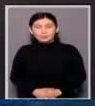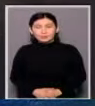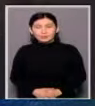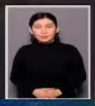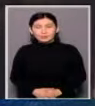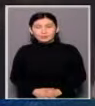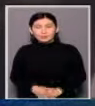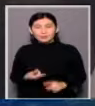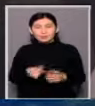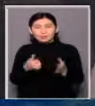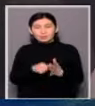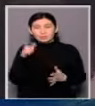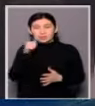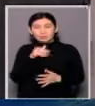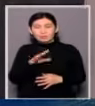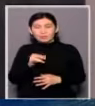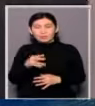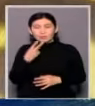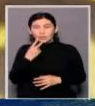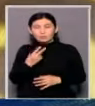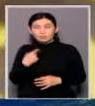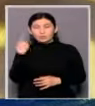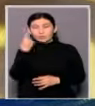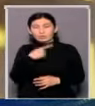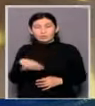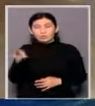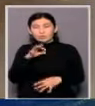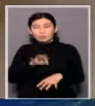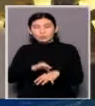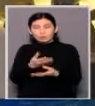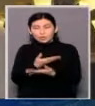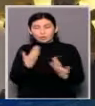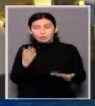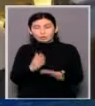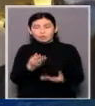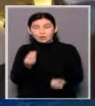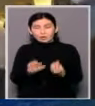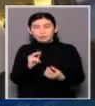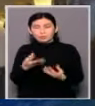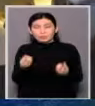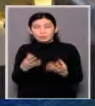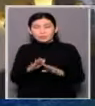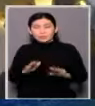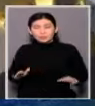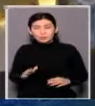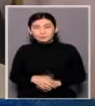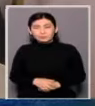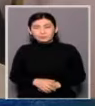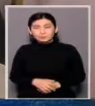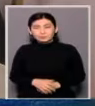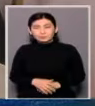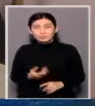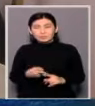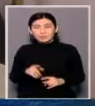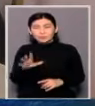Это 6-летний Адилет. Если посмотреть, то во внешности никаких изменений нет. Играет, как и обычные дети. Нельзя